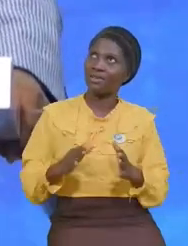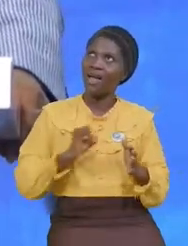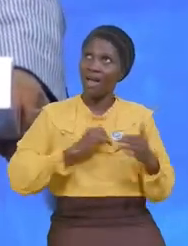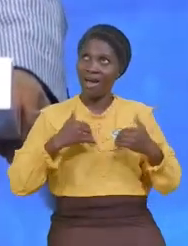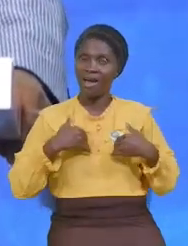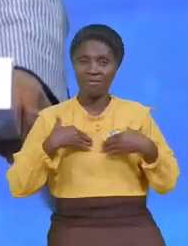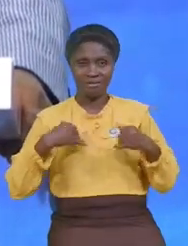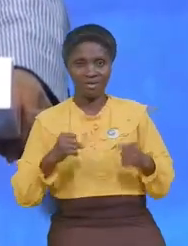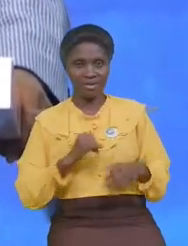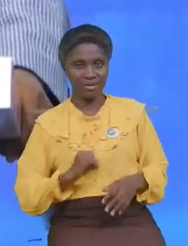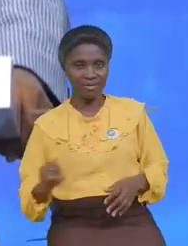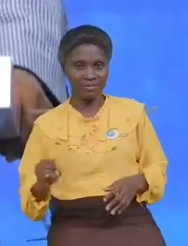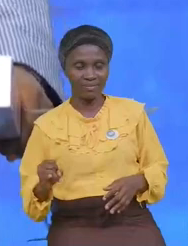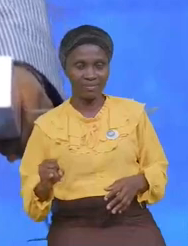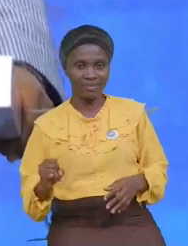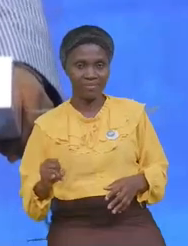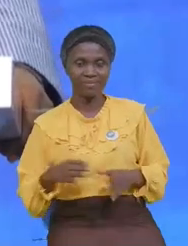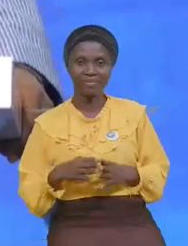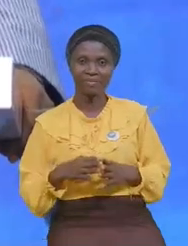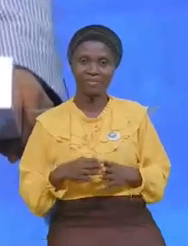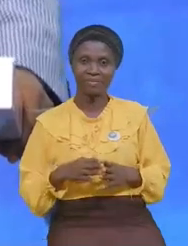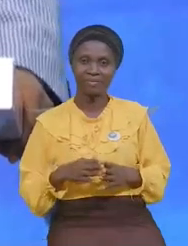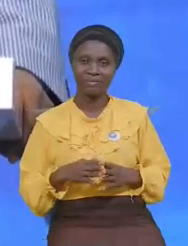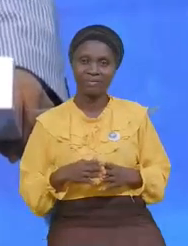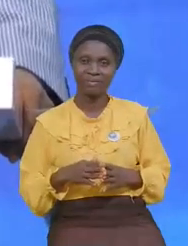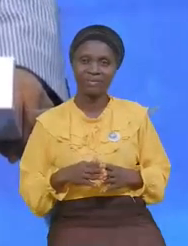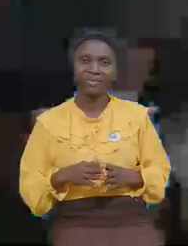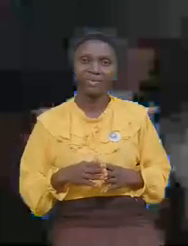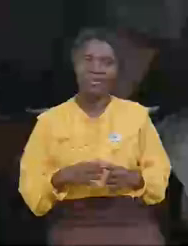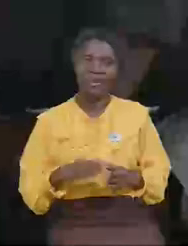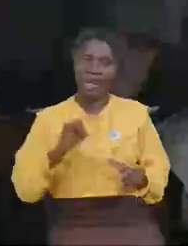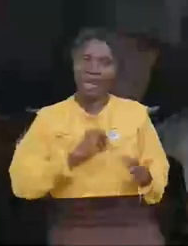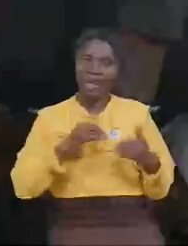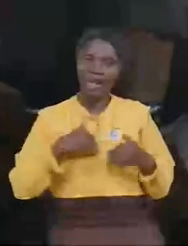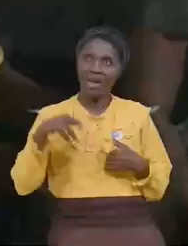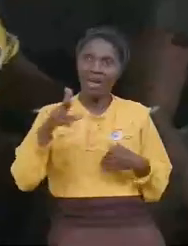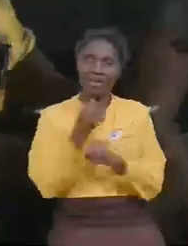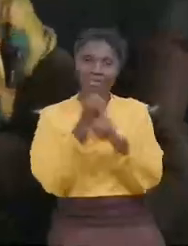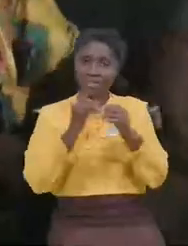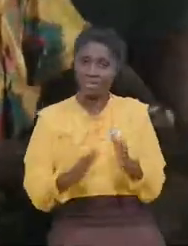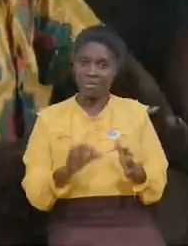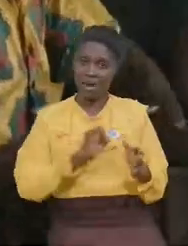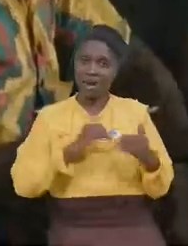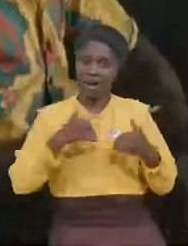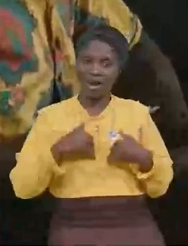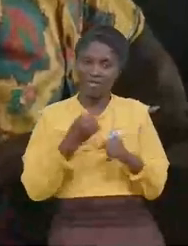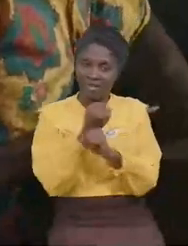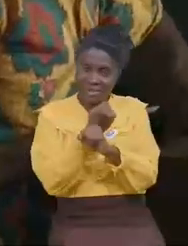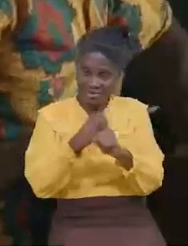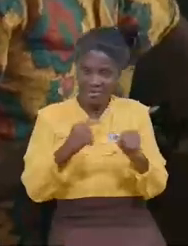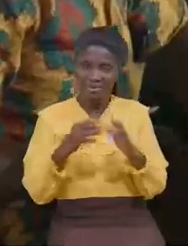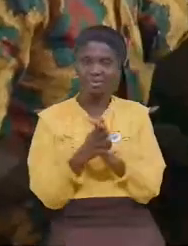Jésus, j'ai le salut, j'ai le guérisseur, j'ai la guérison, j'ai le rédempteur, j'ai la